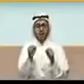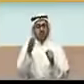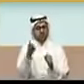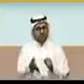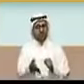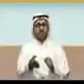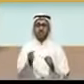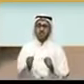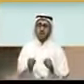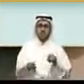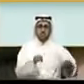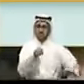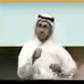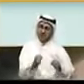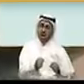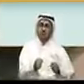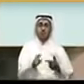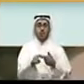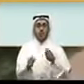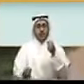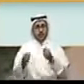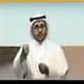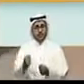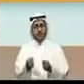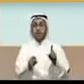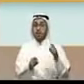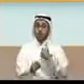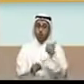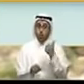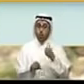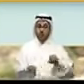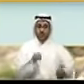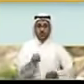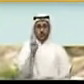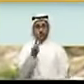تحديات مختلفة. الدراج لاكونديجي: